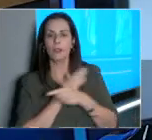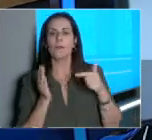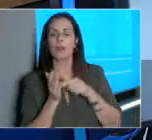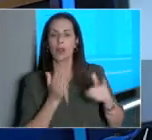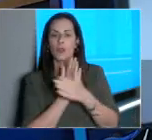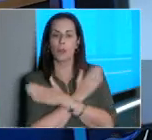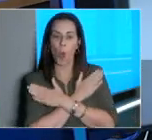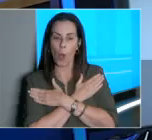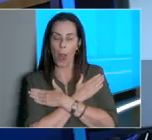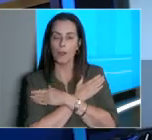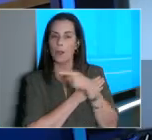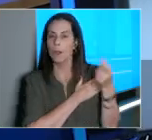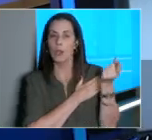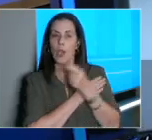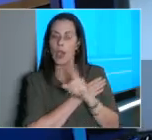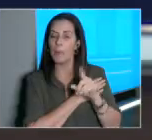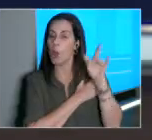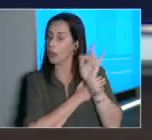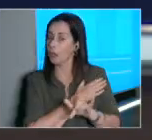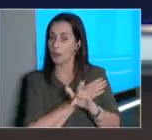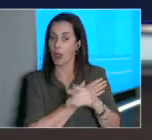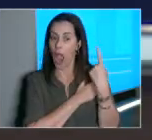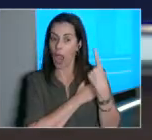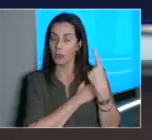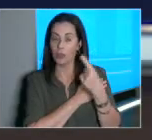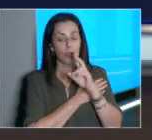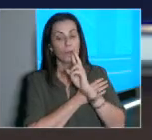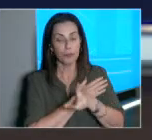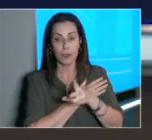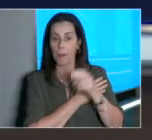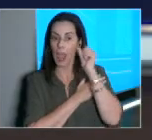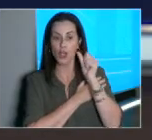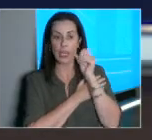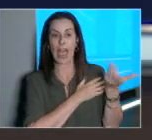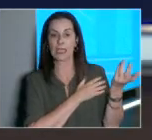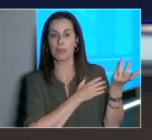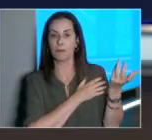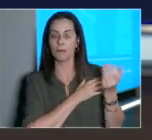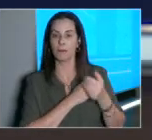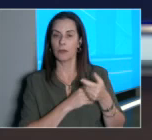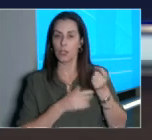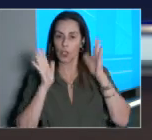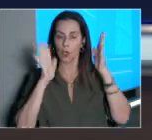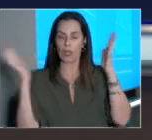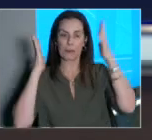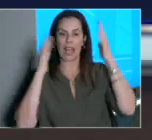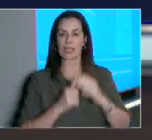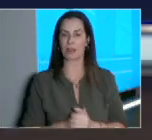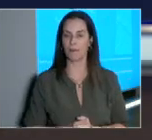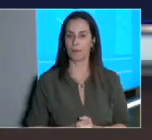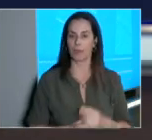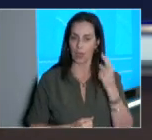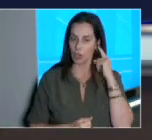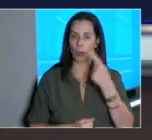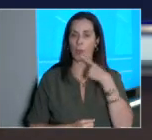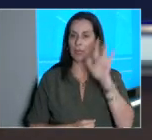בגלל שמרוקאים, הם לא גינו את אותה אחת שהשתלחה בגזע האשכנזי את הרוב. זה נורא, זה מזעזע. נשמע